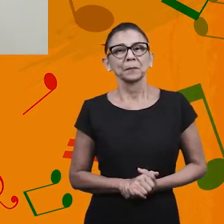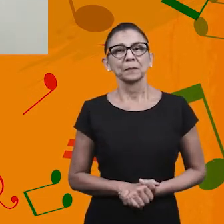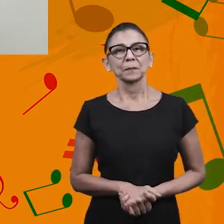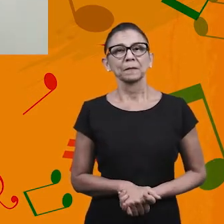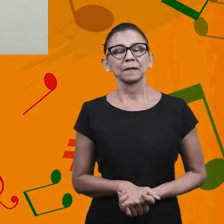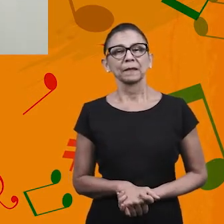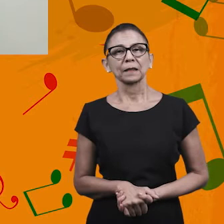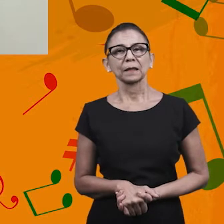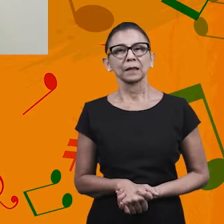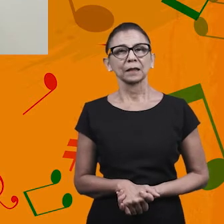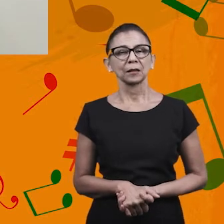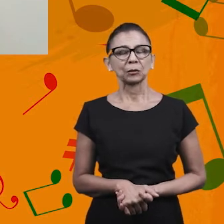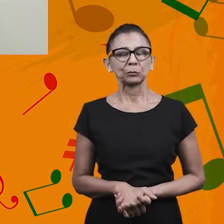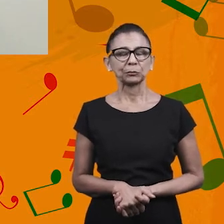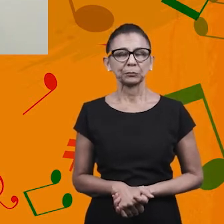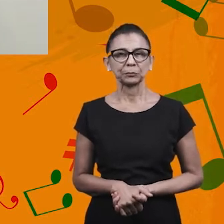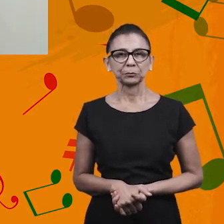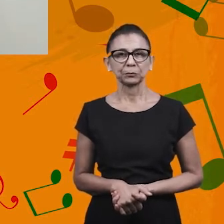sœur.